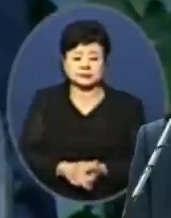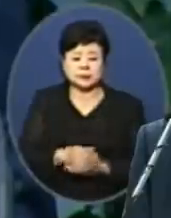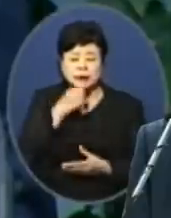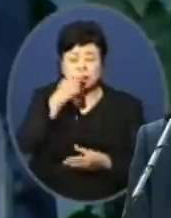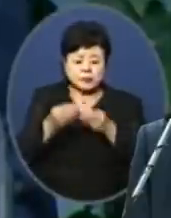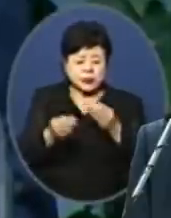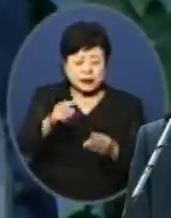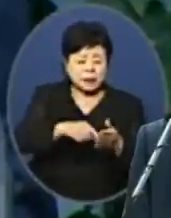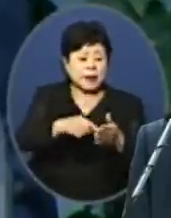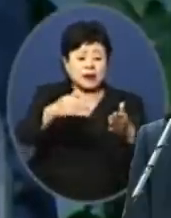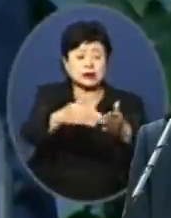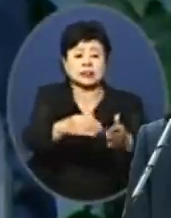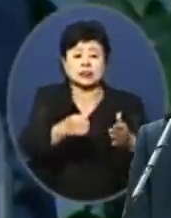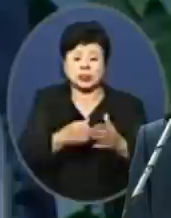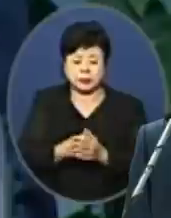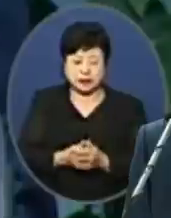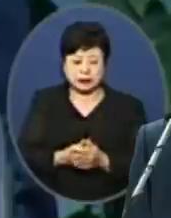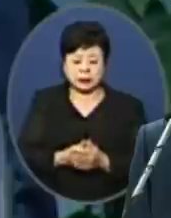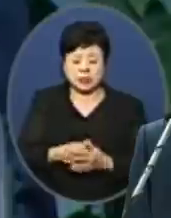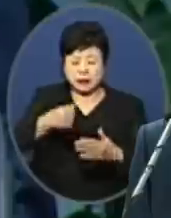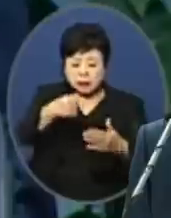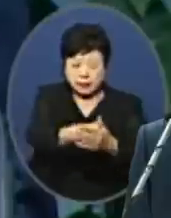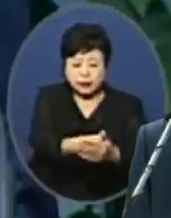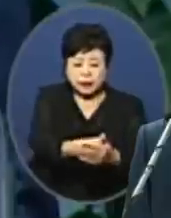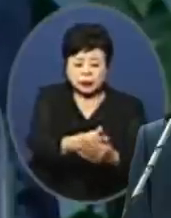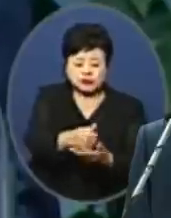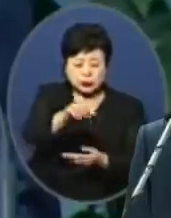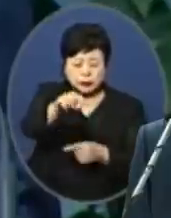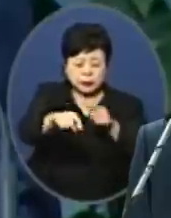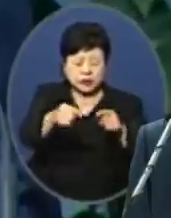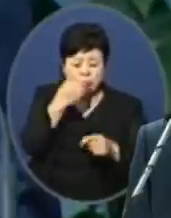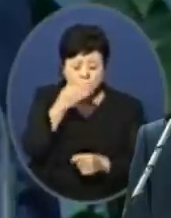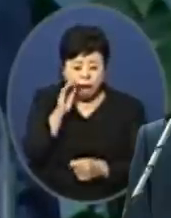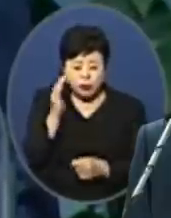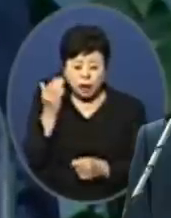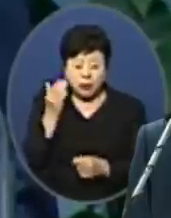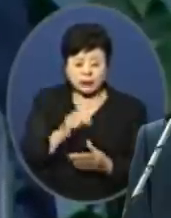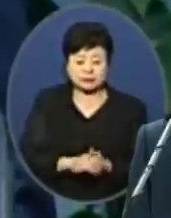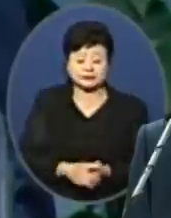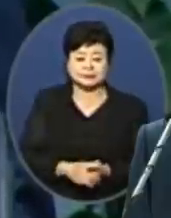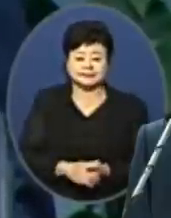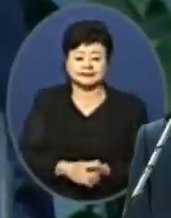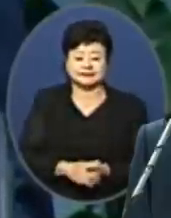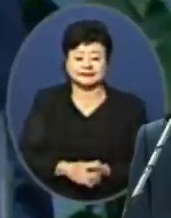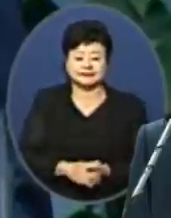빚을 다 갚아주셨기 때문에 담대하게 주님 앞에 나설 수가 있는 것입니다.